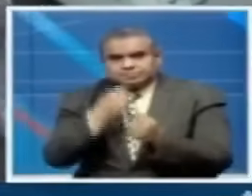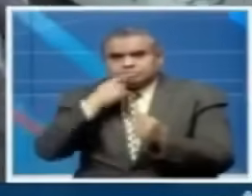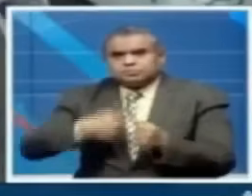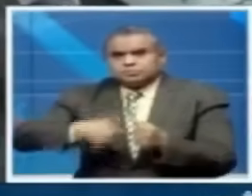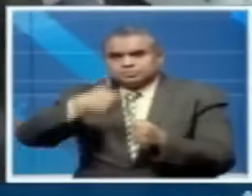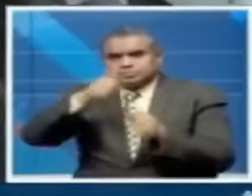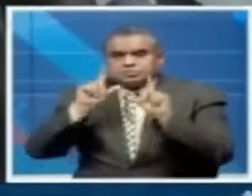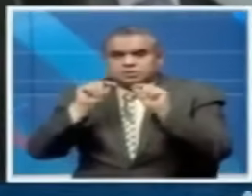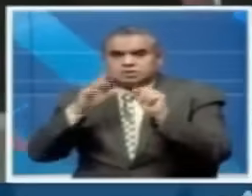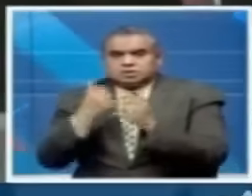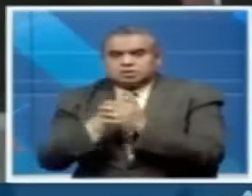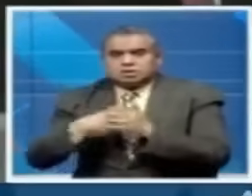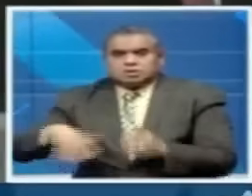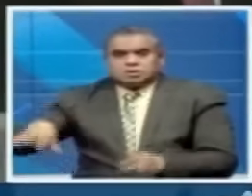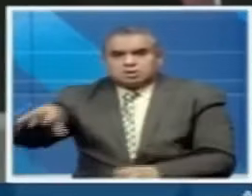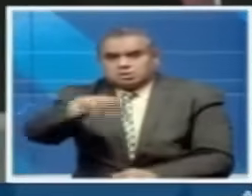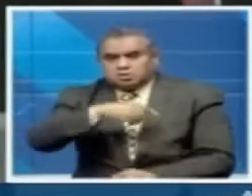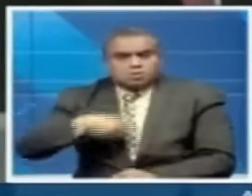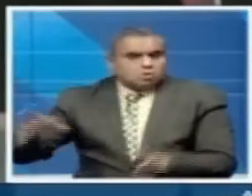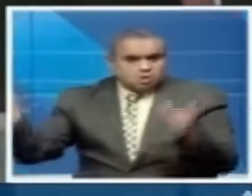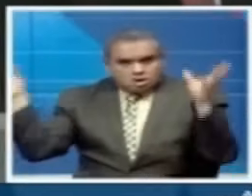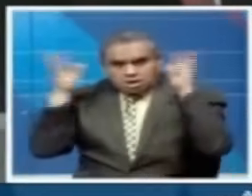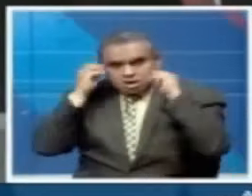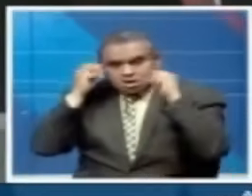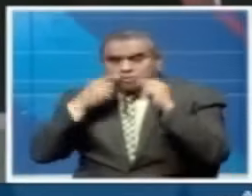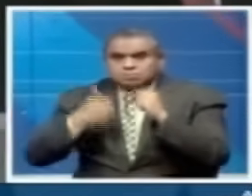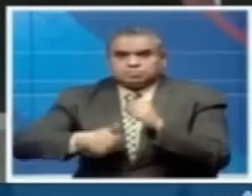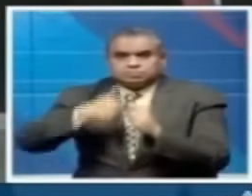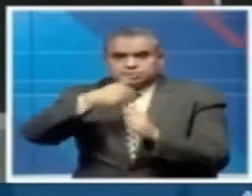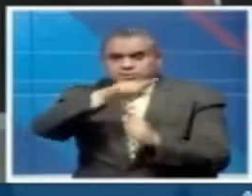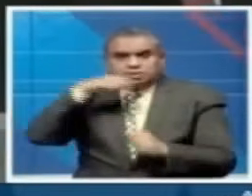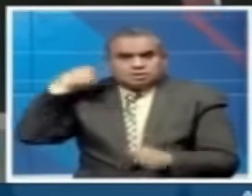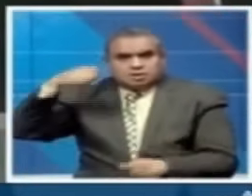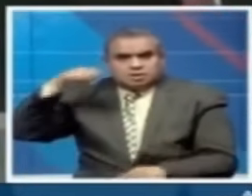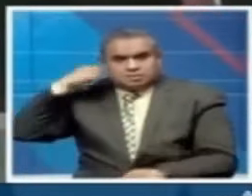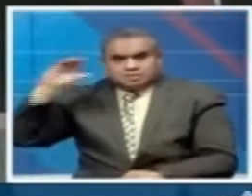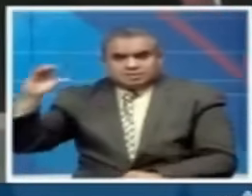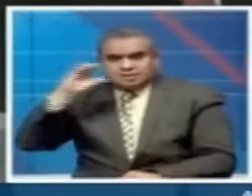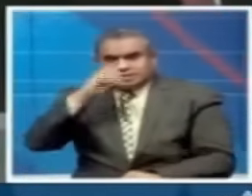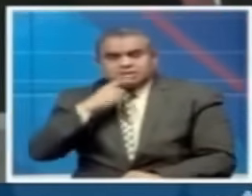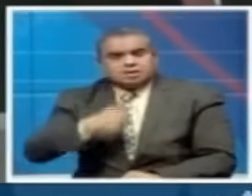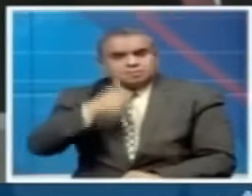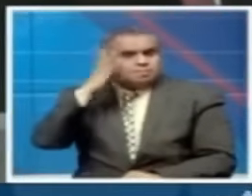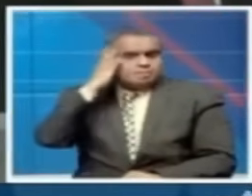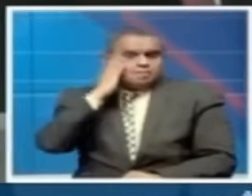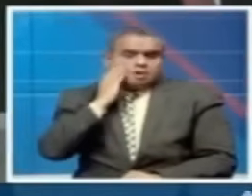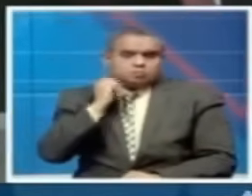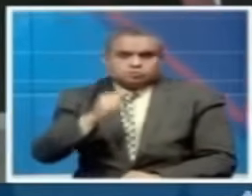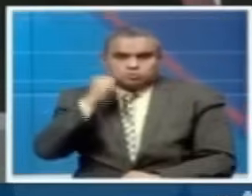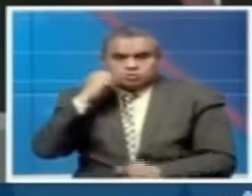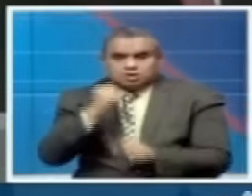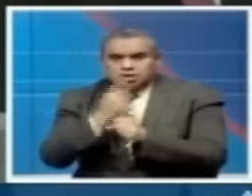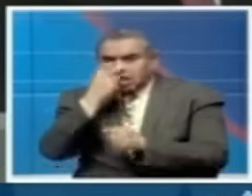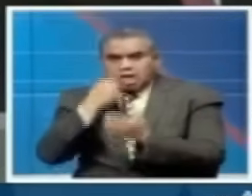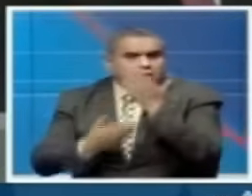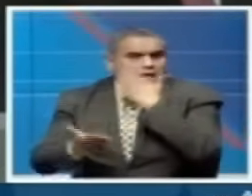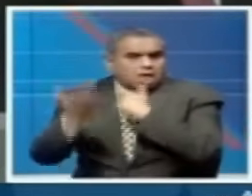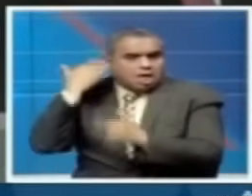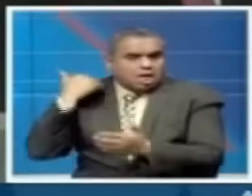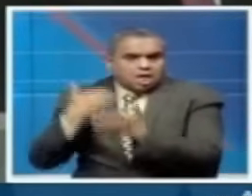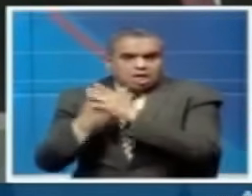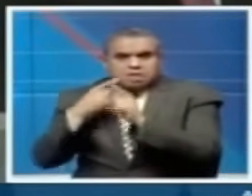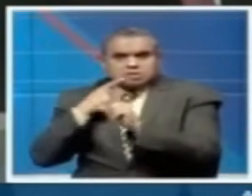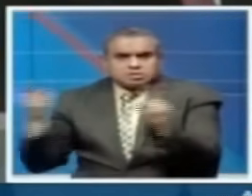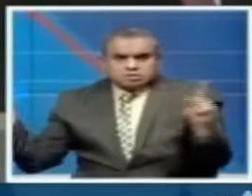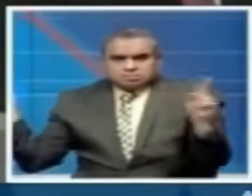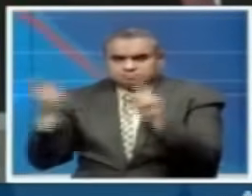الإنجازات. كلنا عارفين الدور اللي قام بيه السيد رئيس الجمهورية خلال مرحلة طويلة، يعني احنا